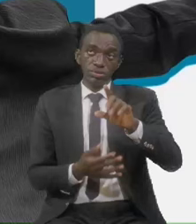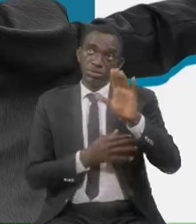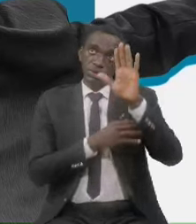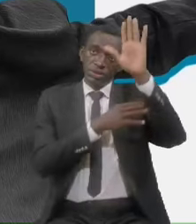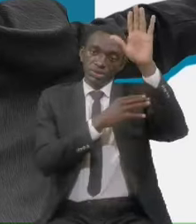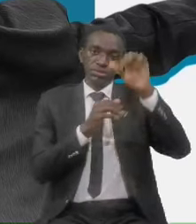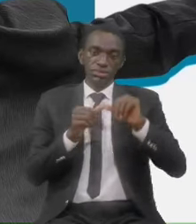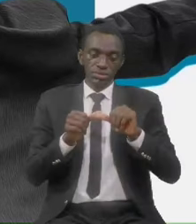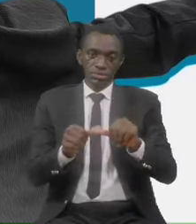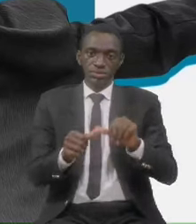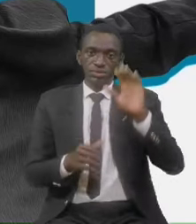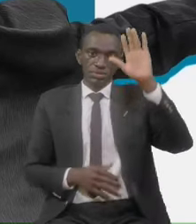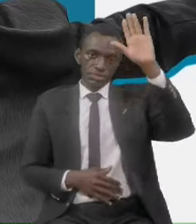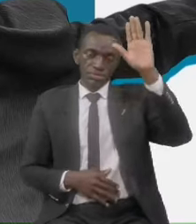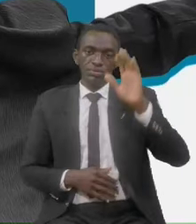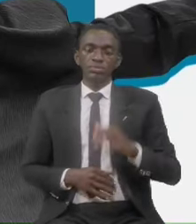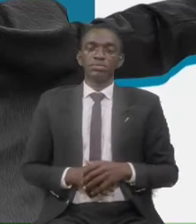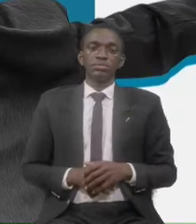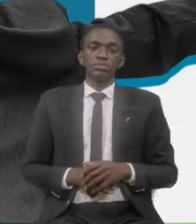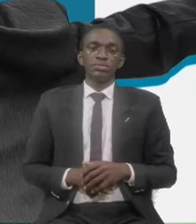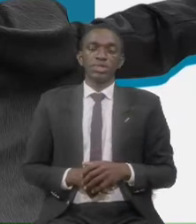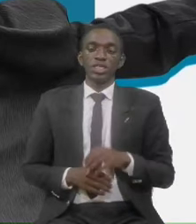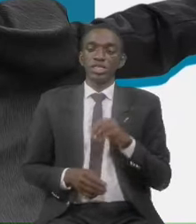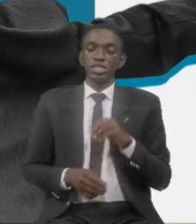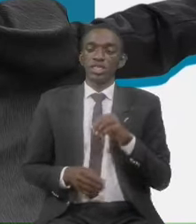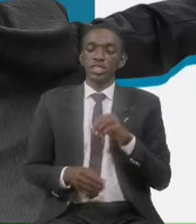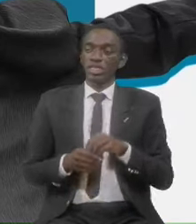Toujours les mains levées, identifiez-vous